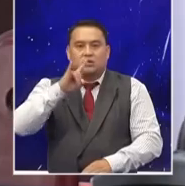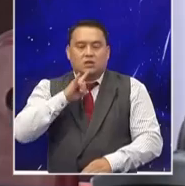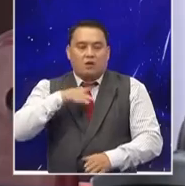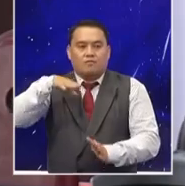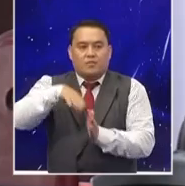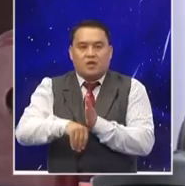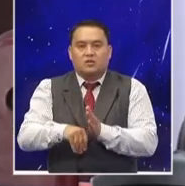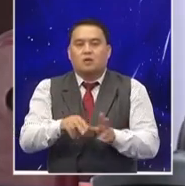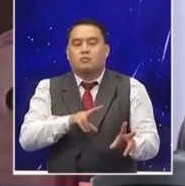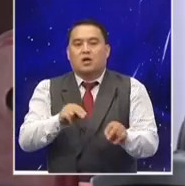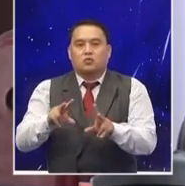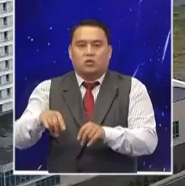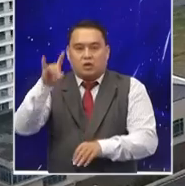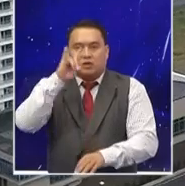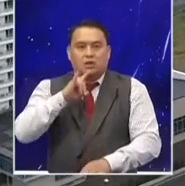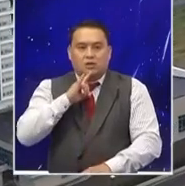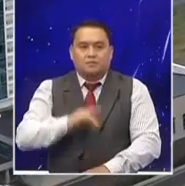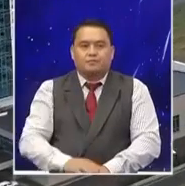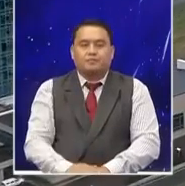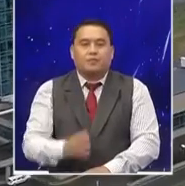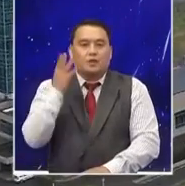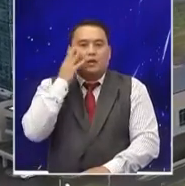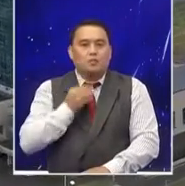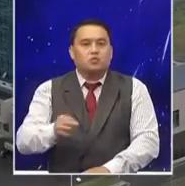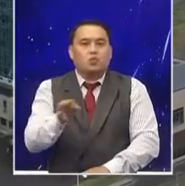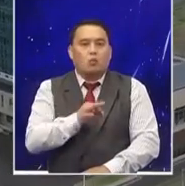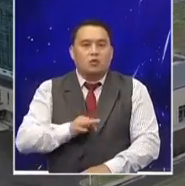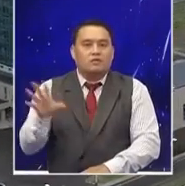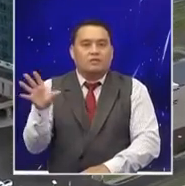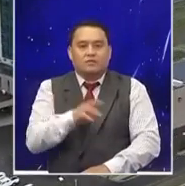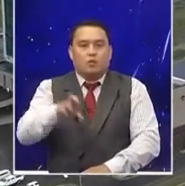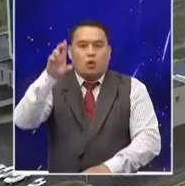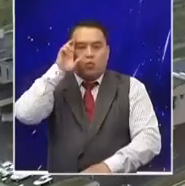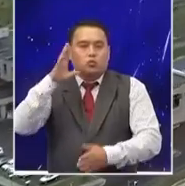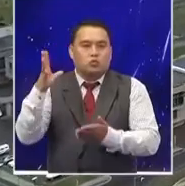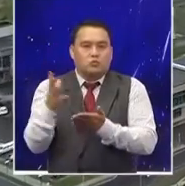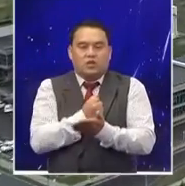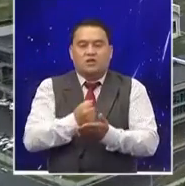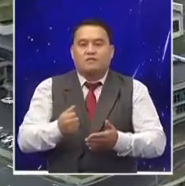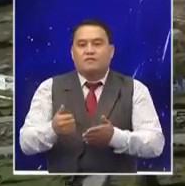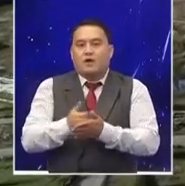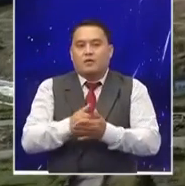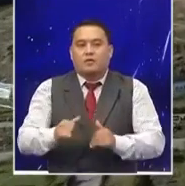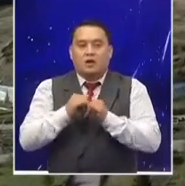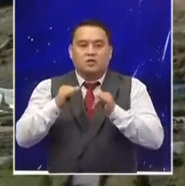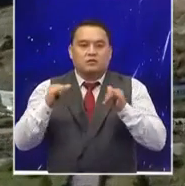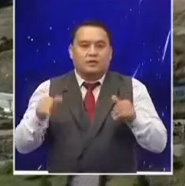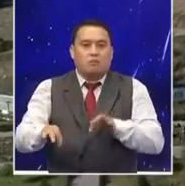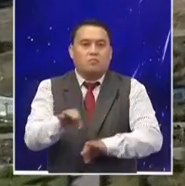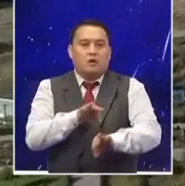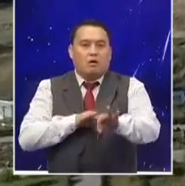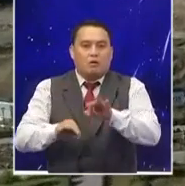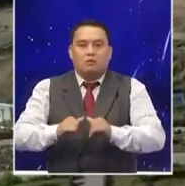вместе с ним и благодатный край зецу в алматинской области какие во всей стране успешно реализуются индустриальные инновационные проекты